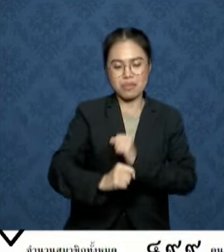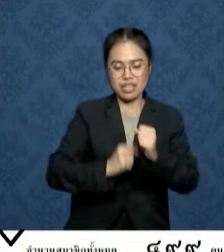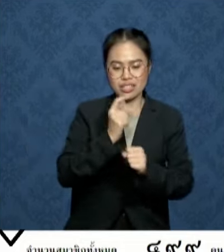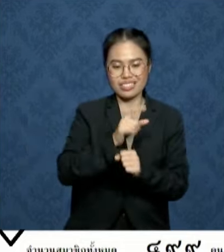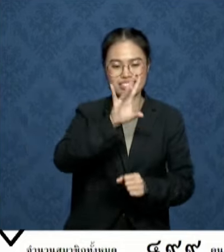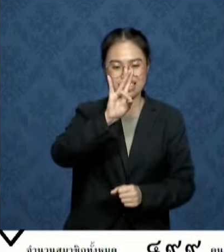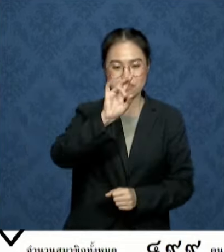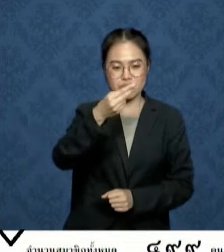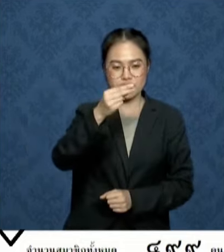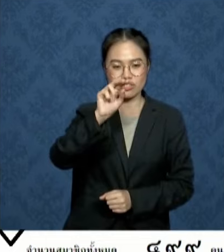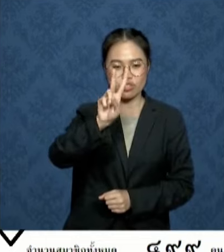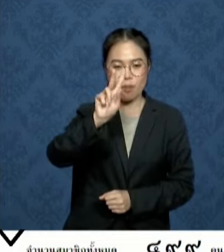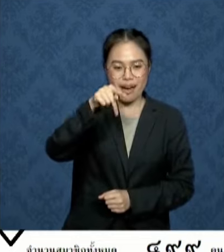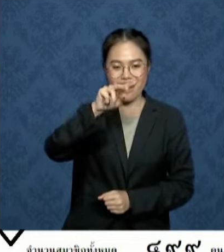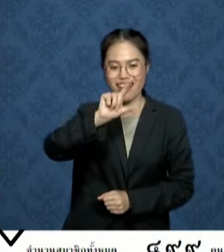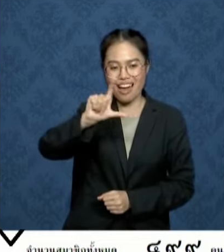000 ล้านบาท